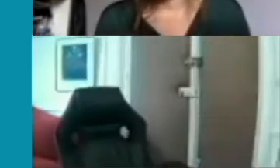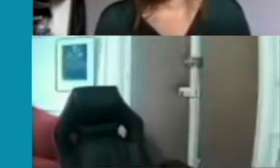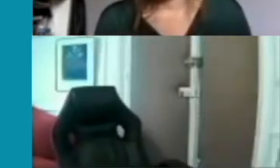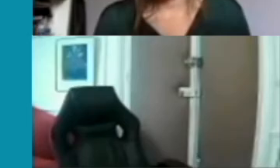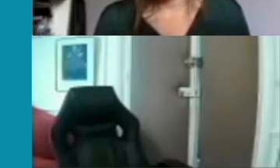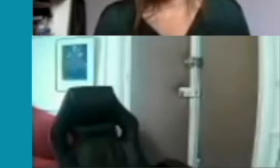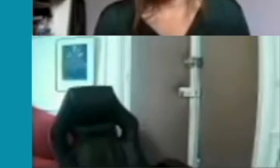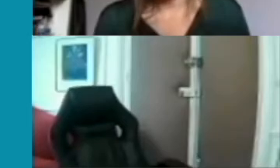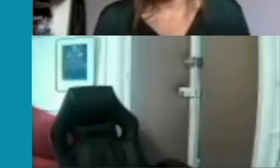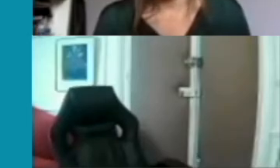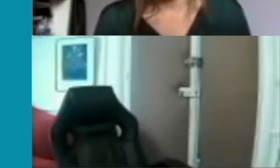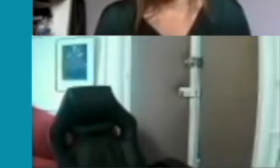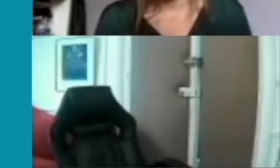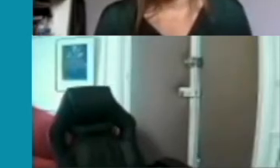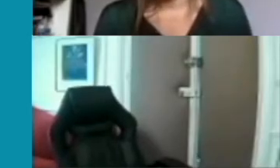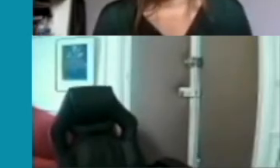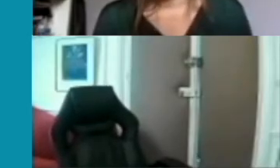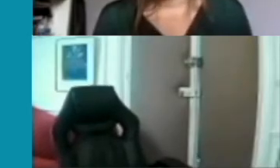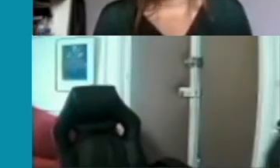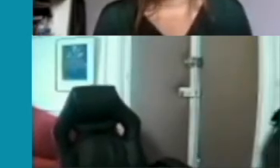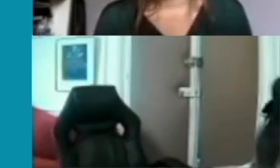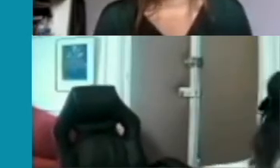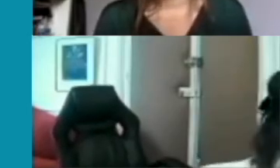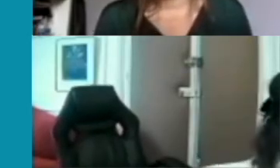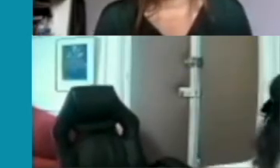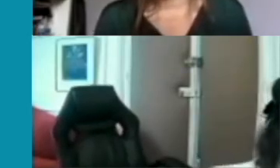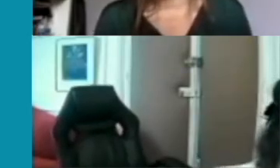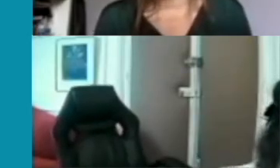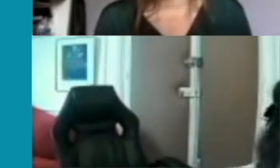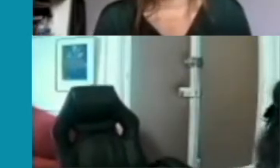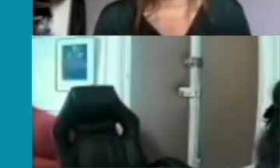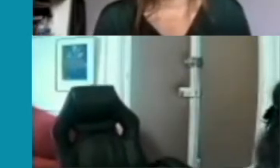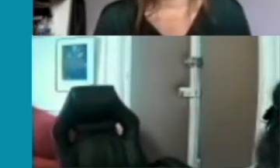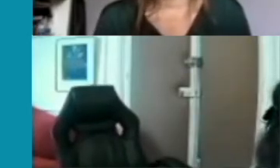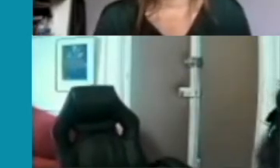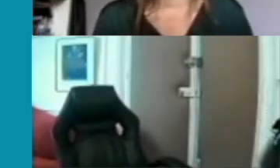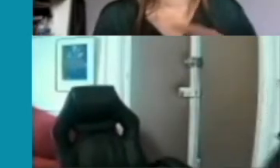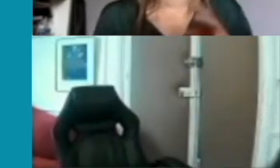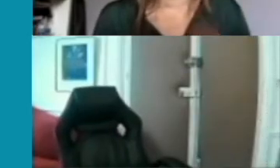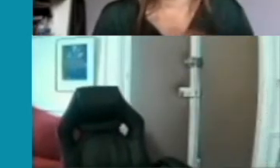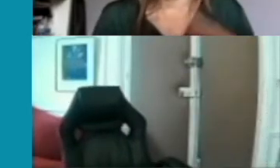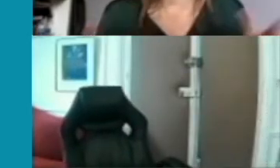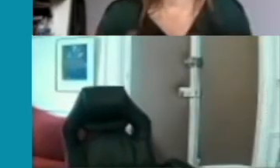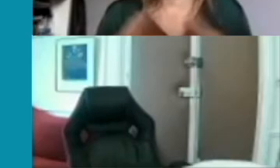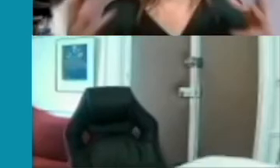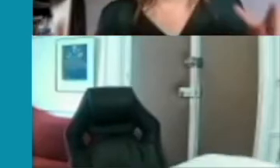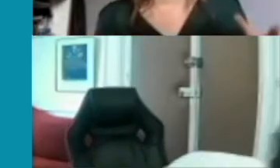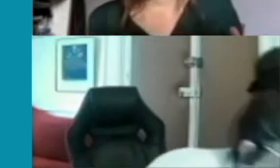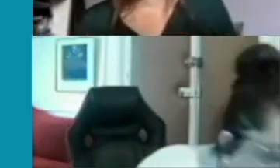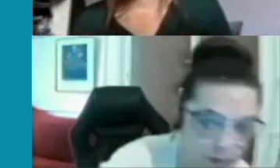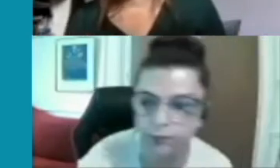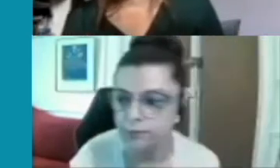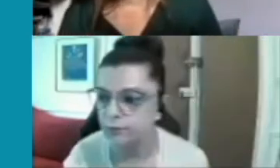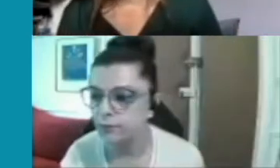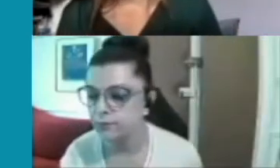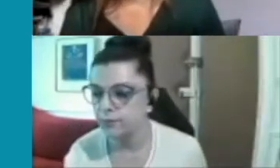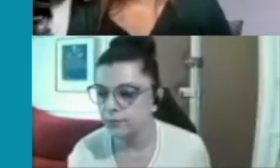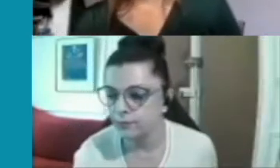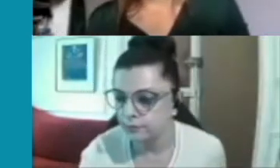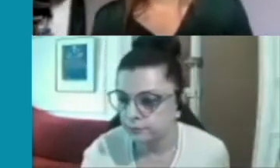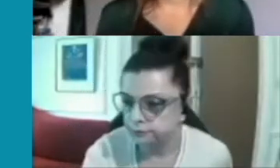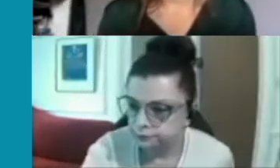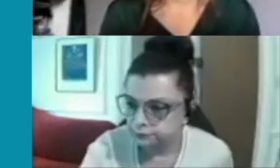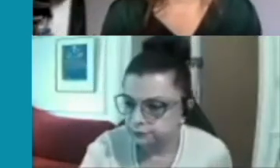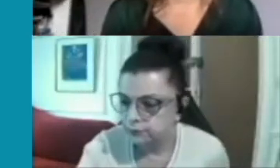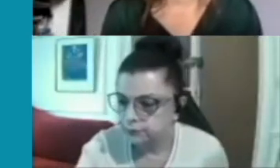suivi médical. Et nous avons aussi donc créé, nous avons créé plusieurs espaces de parole.